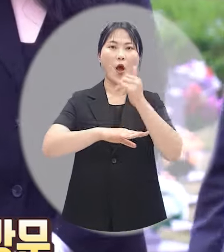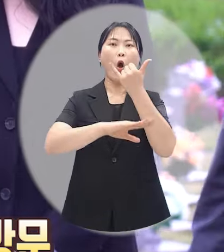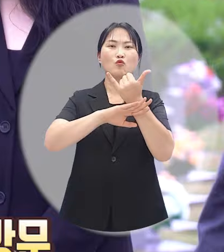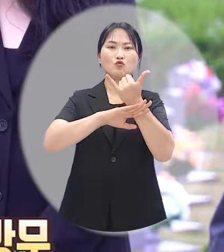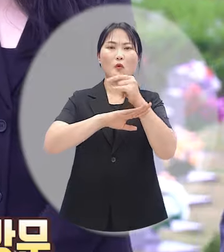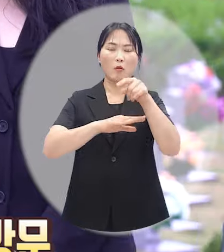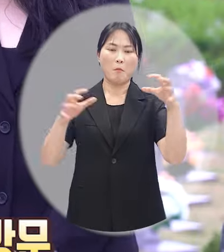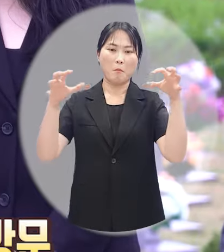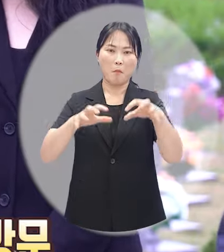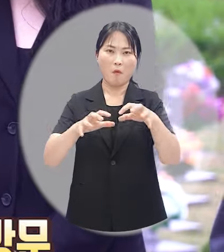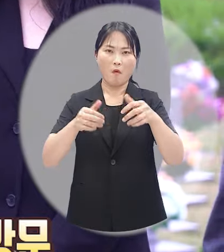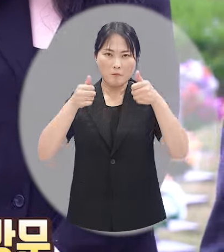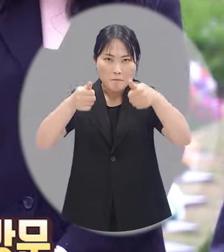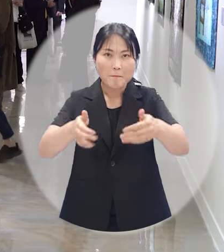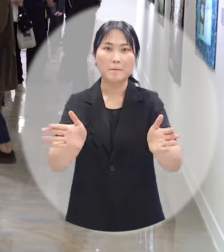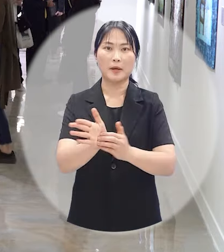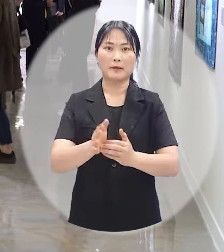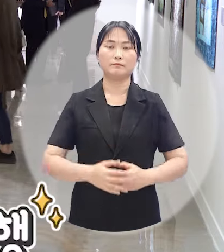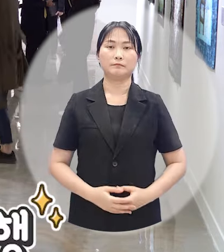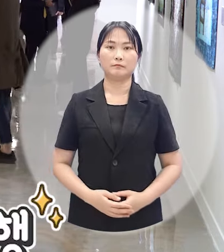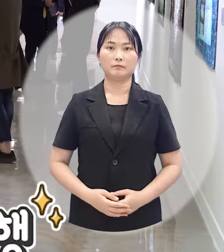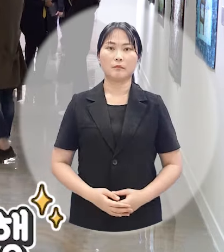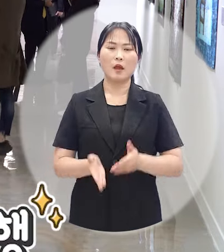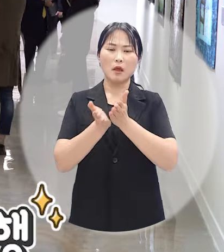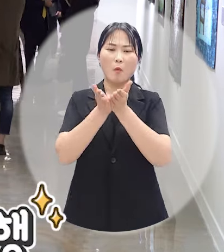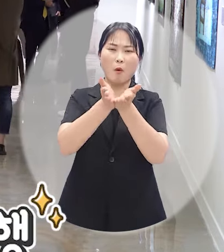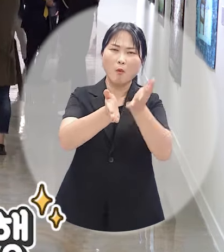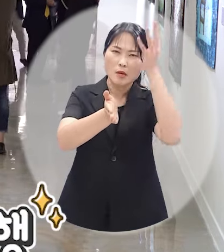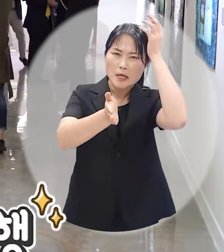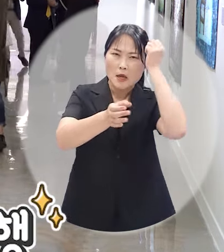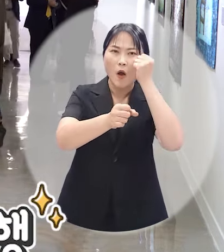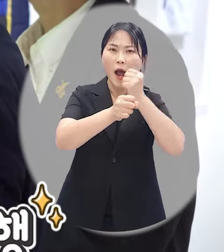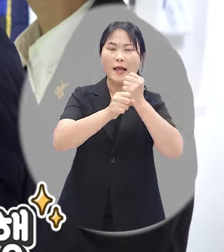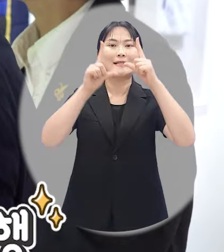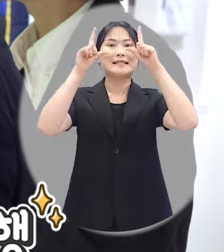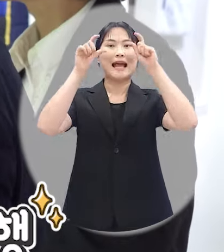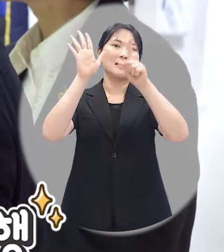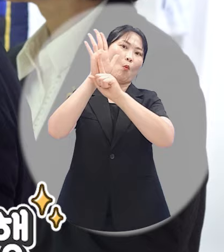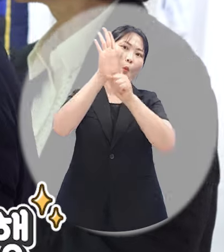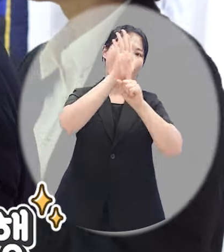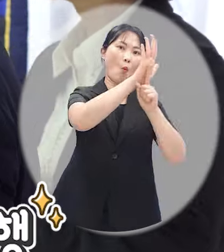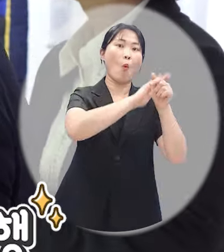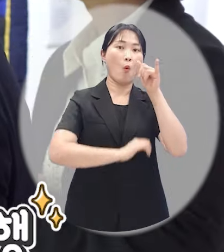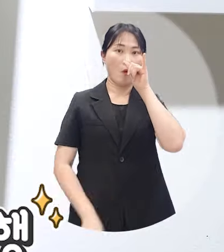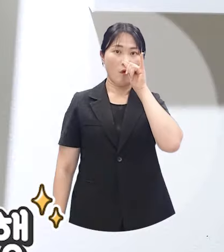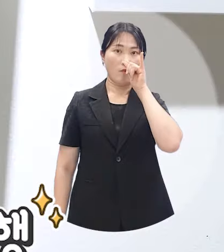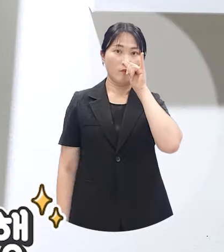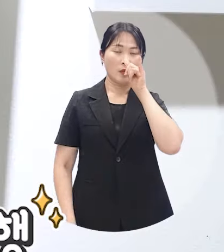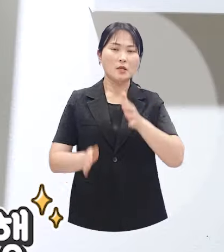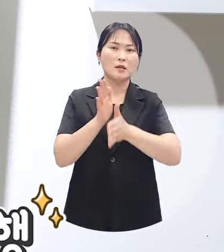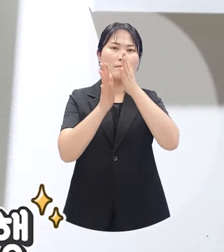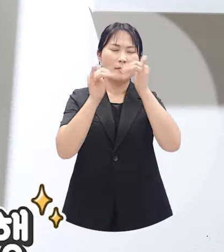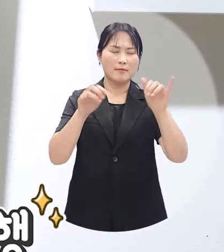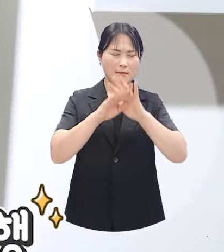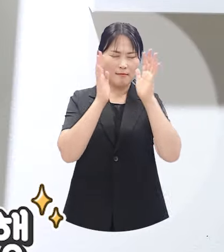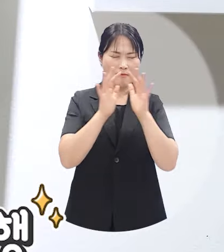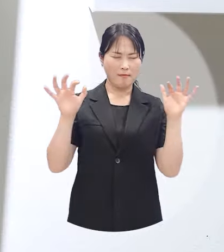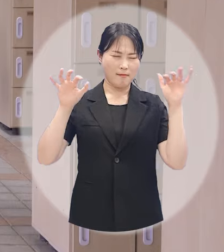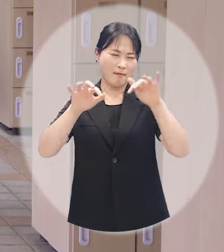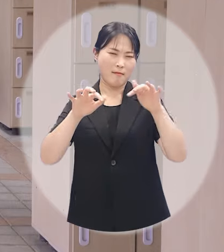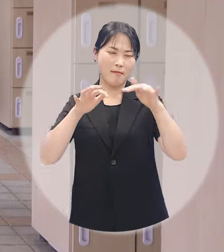묘소에 방문해 참배했습니다. 세월호를 기억하는 추모 사진전도 진행되고 있는데요. 많은 시민들의 발길이